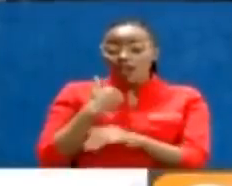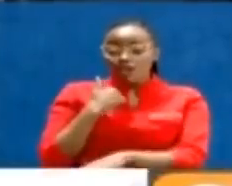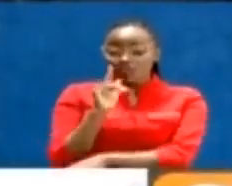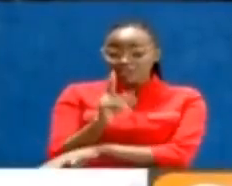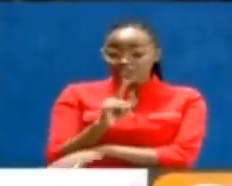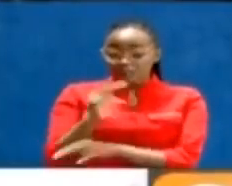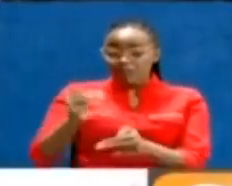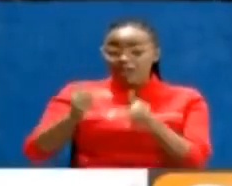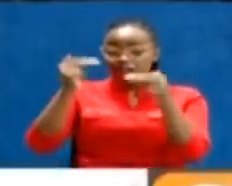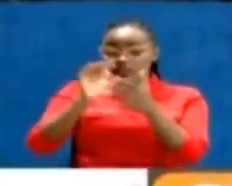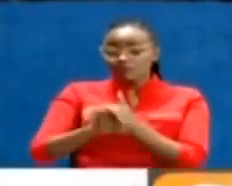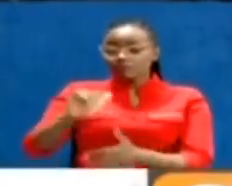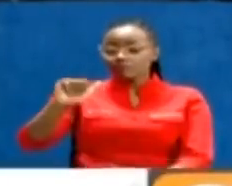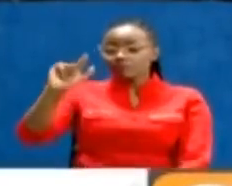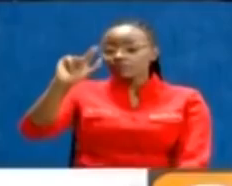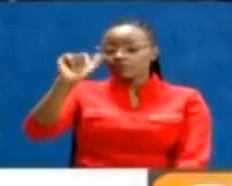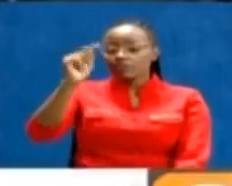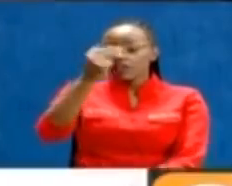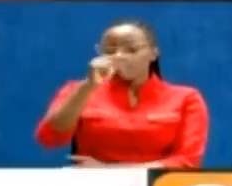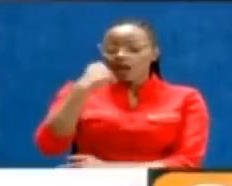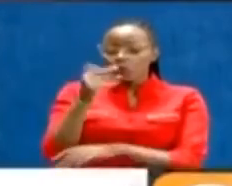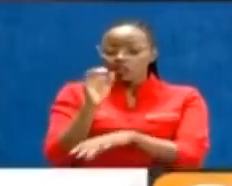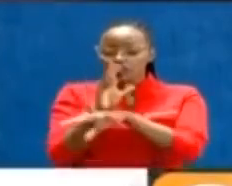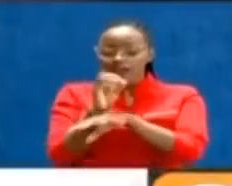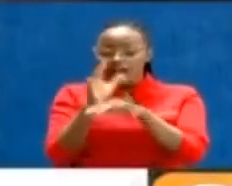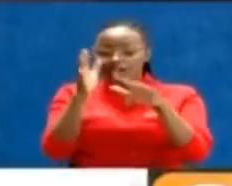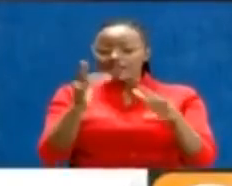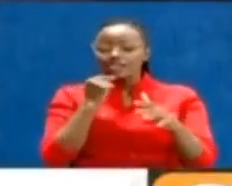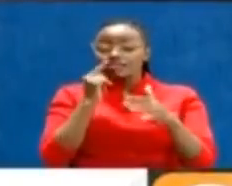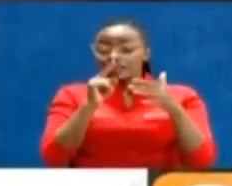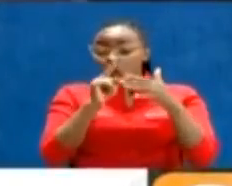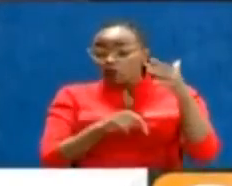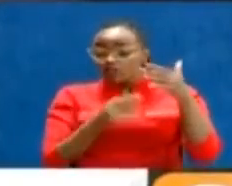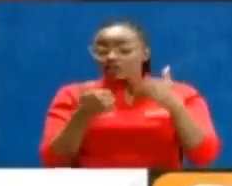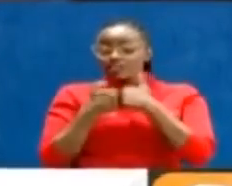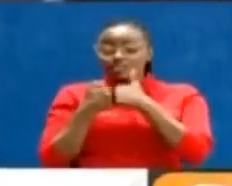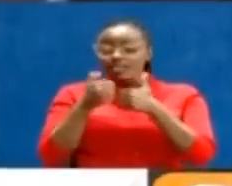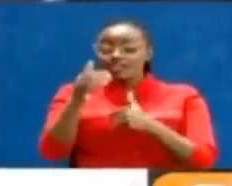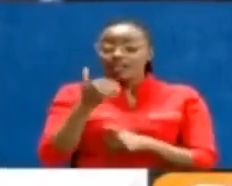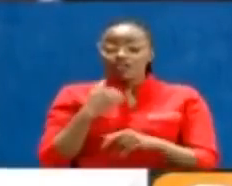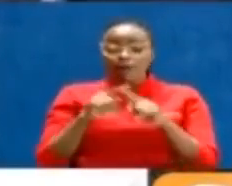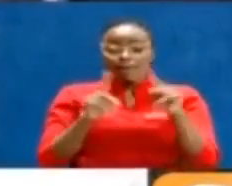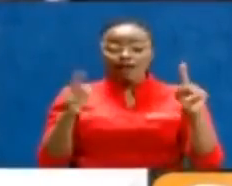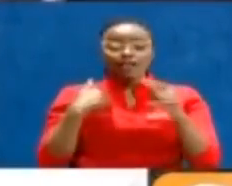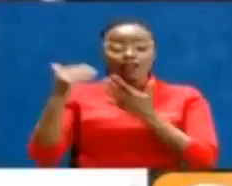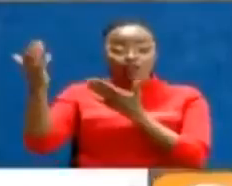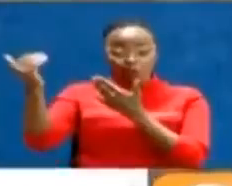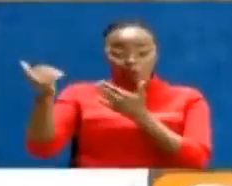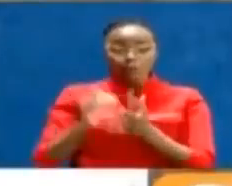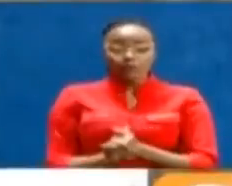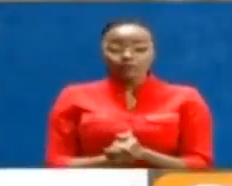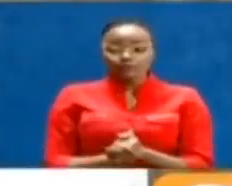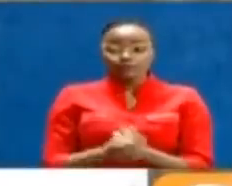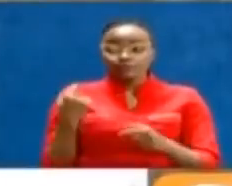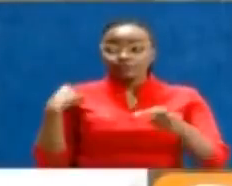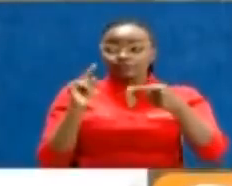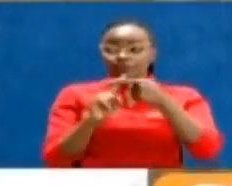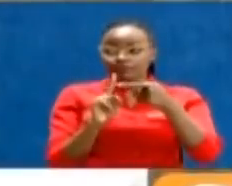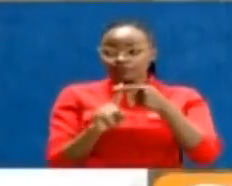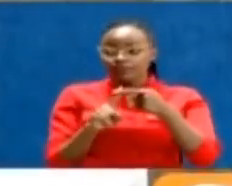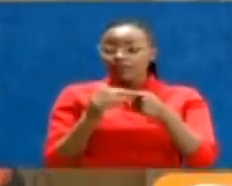nidhamu. Agatha Mumo ambaye ni mshauri nasaha akisisitiza kuwa japo changamoto zipo bado kuna matumaini. First of